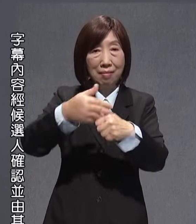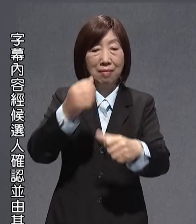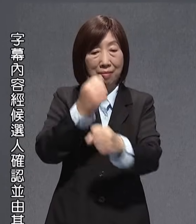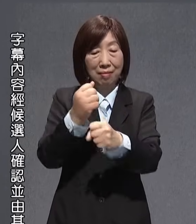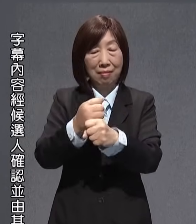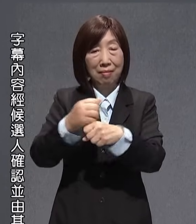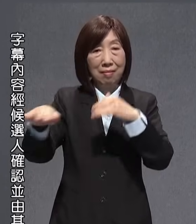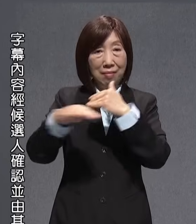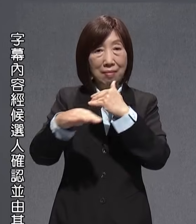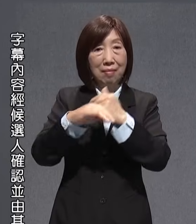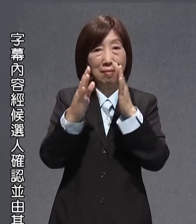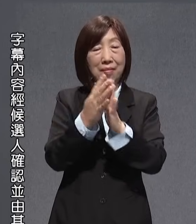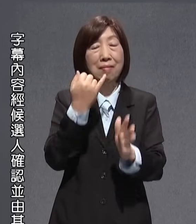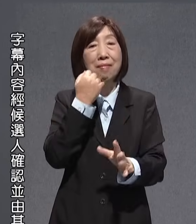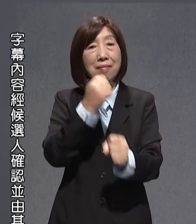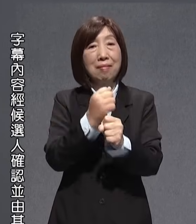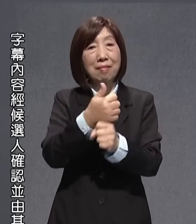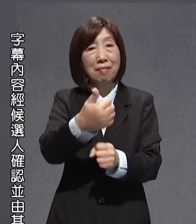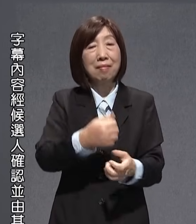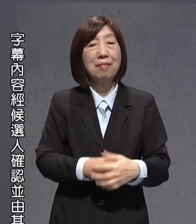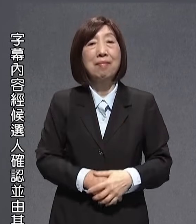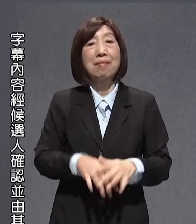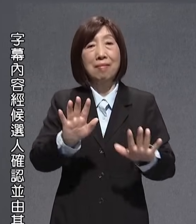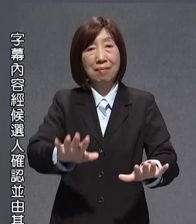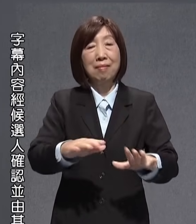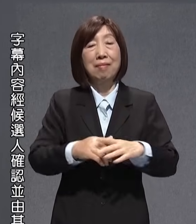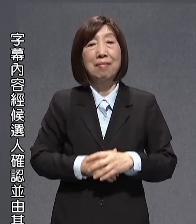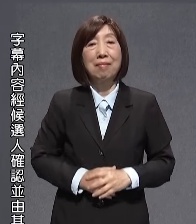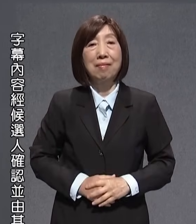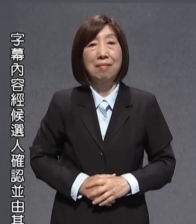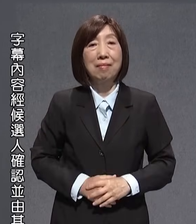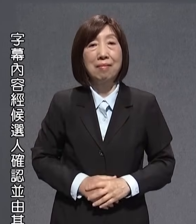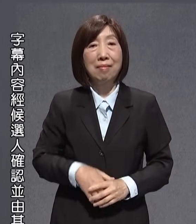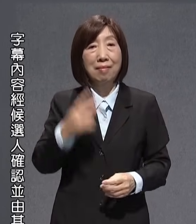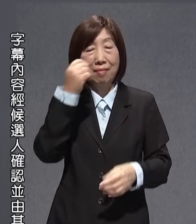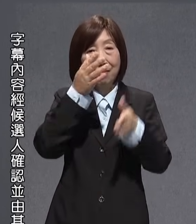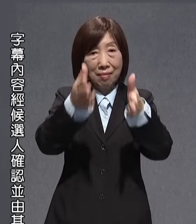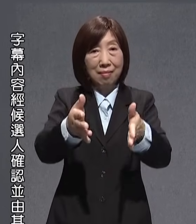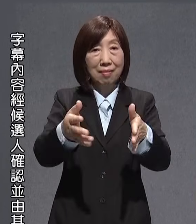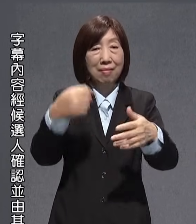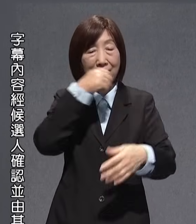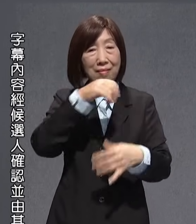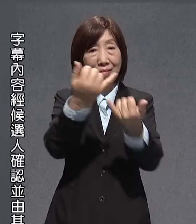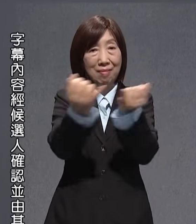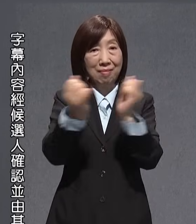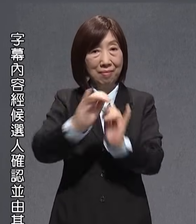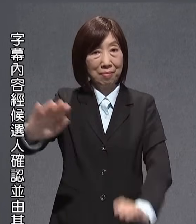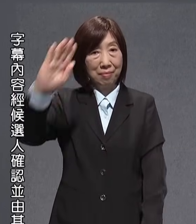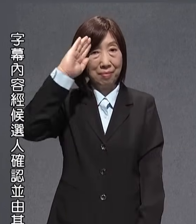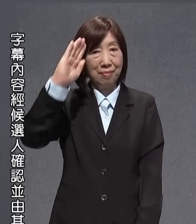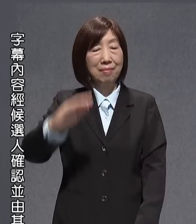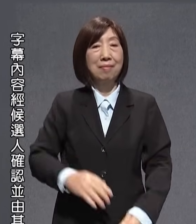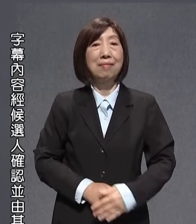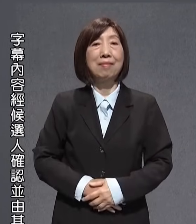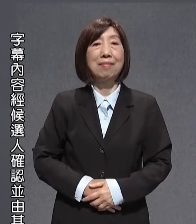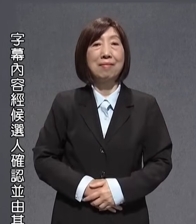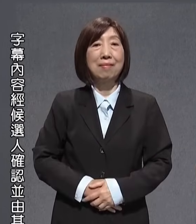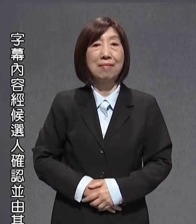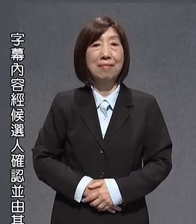平权都可以好好的落实。所以啊，在这里，特别向台湾的女性致敬。